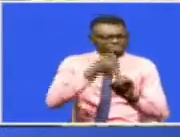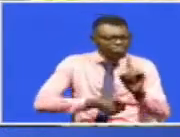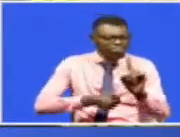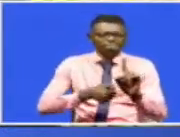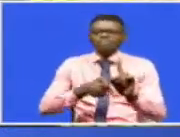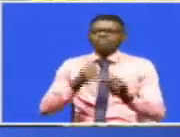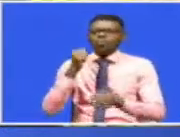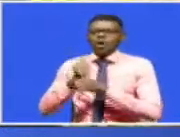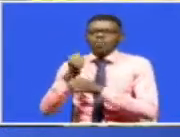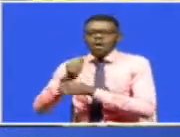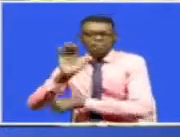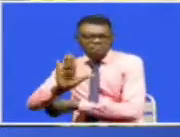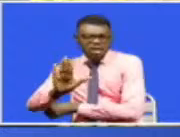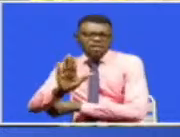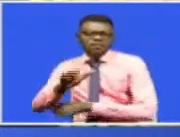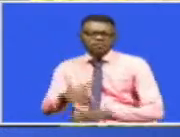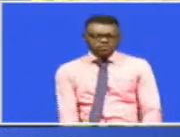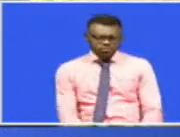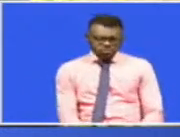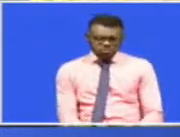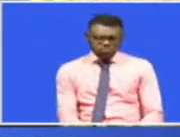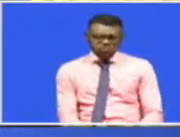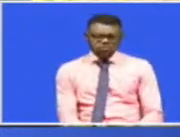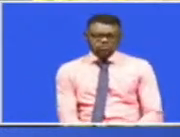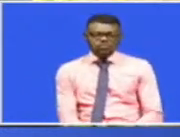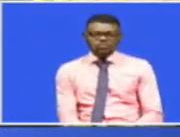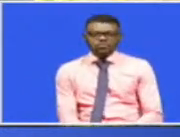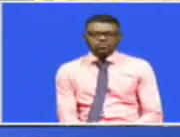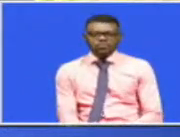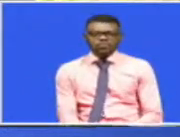kuamini wakati wa uhai wake. Emmanuel To, KTN